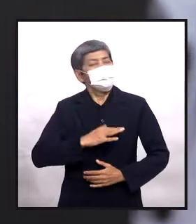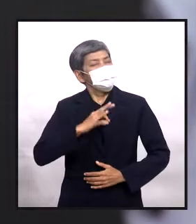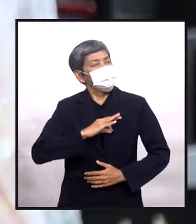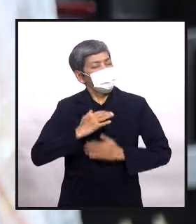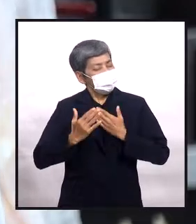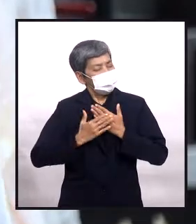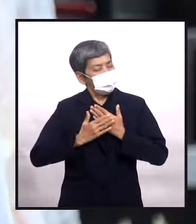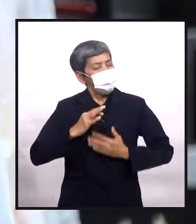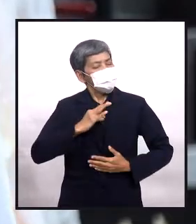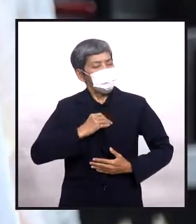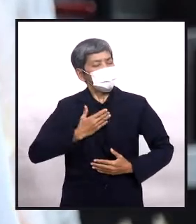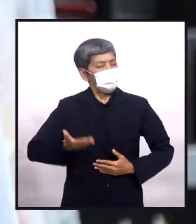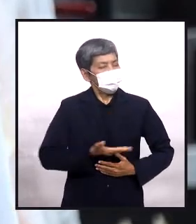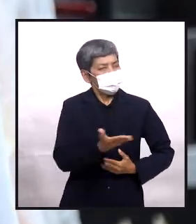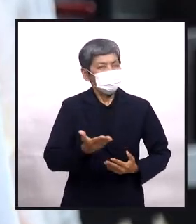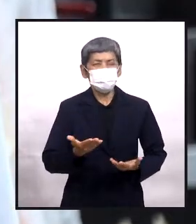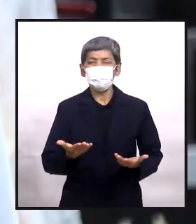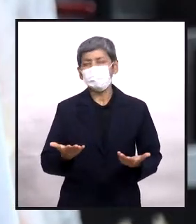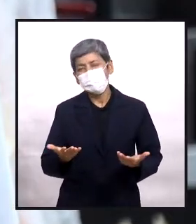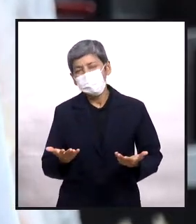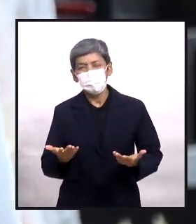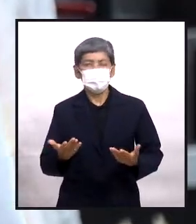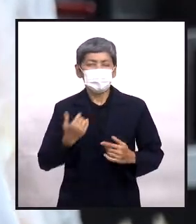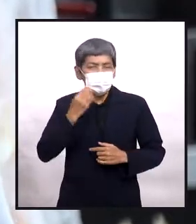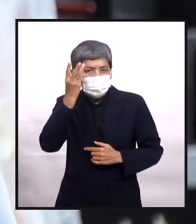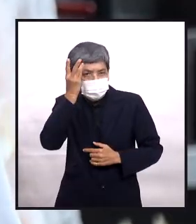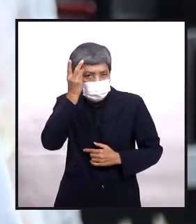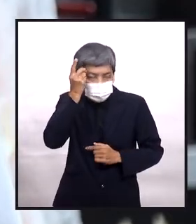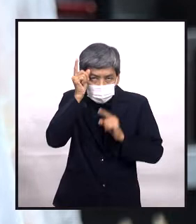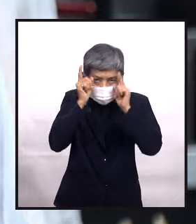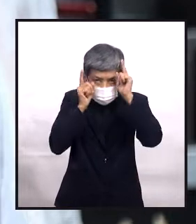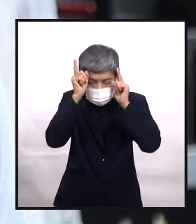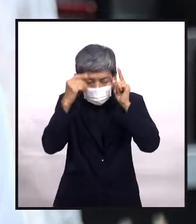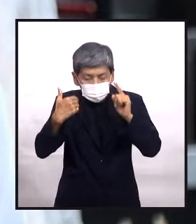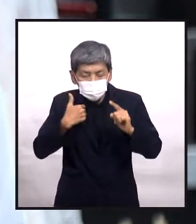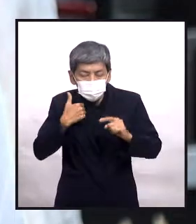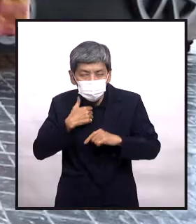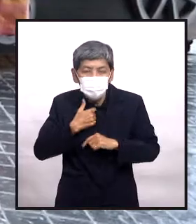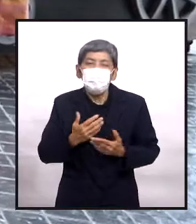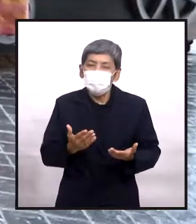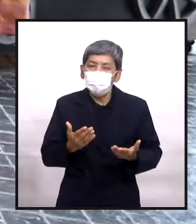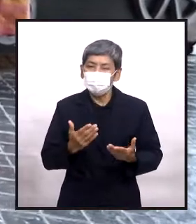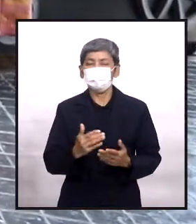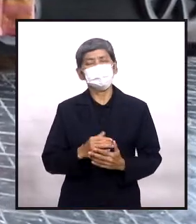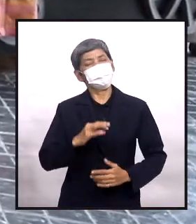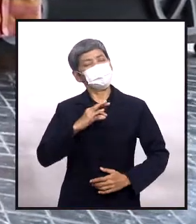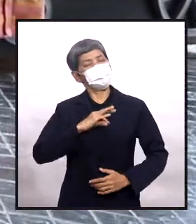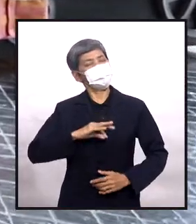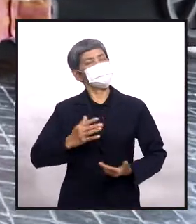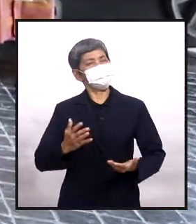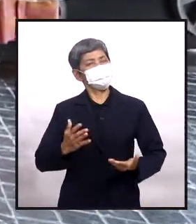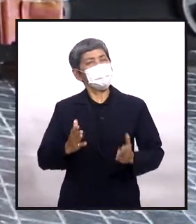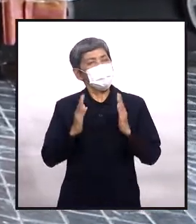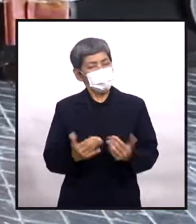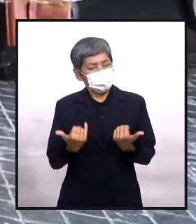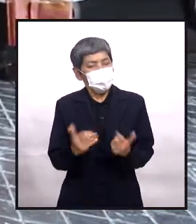จให้ใครก็ตามเนี่ยที่กำลังอาจจะเกิดความระแวงนะในระบบทุนนิยมต้องบอกว่าเป็นโชคร้ายของ